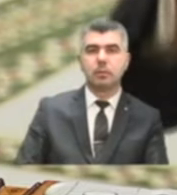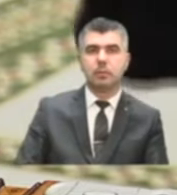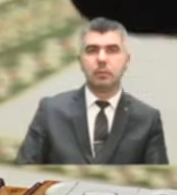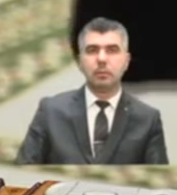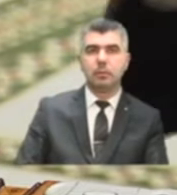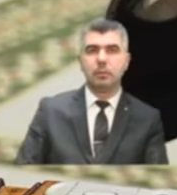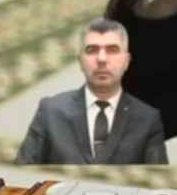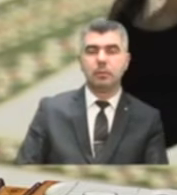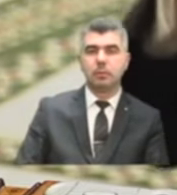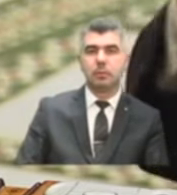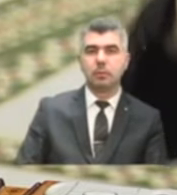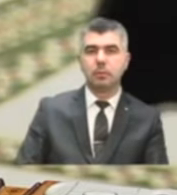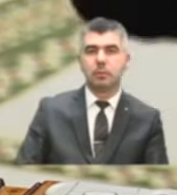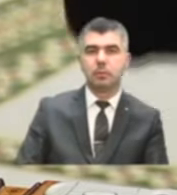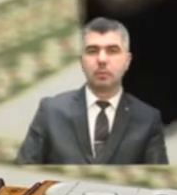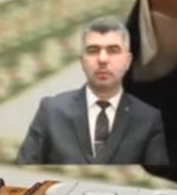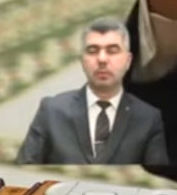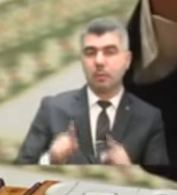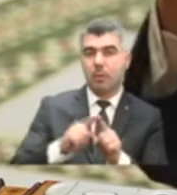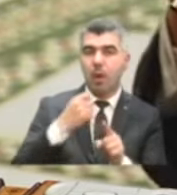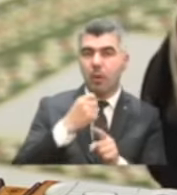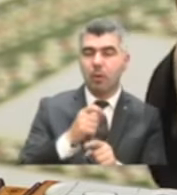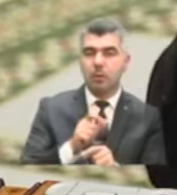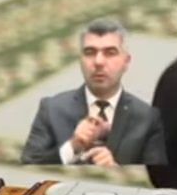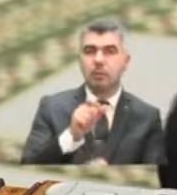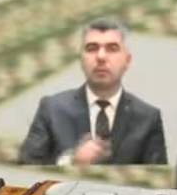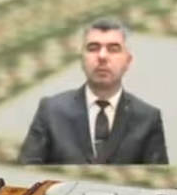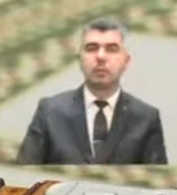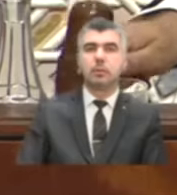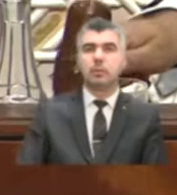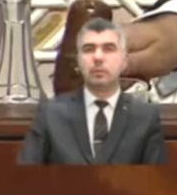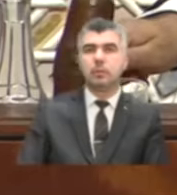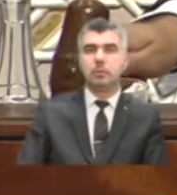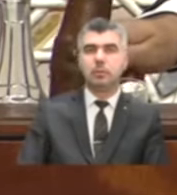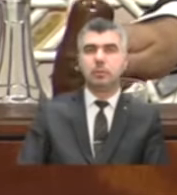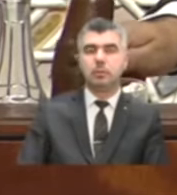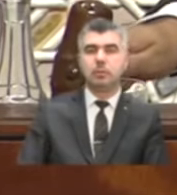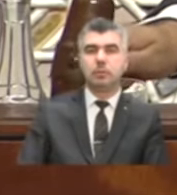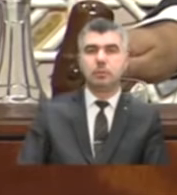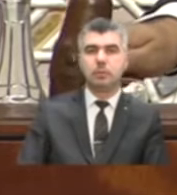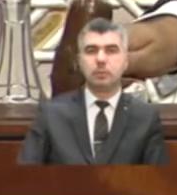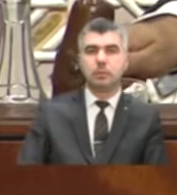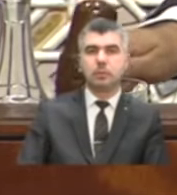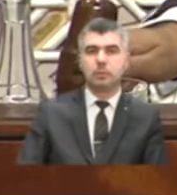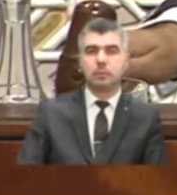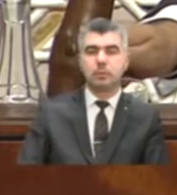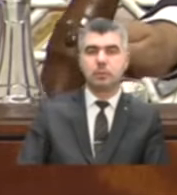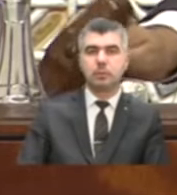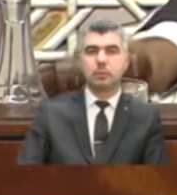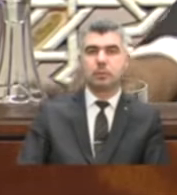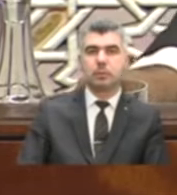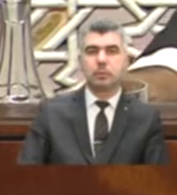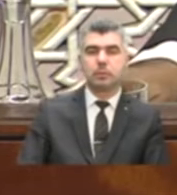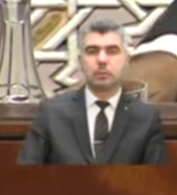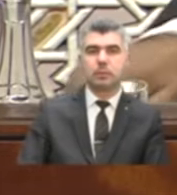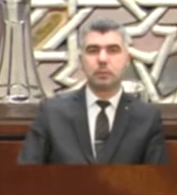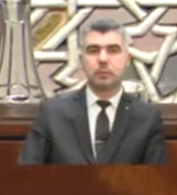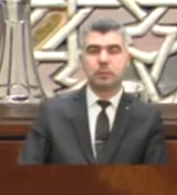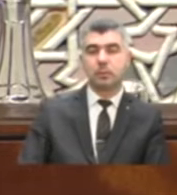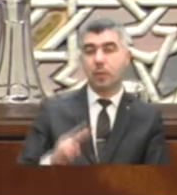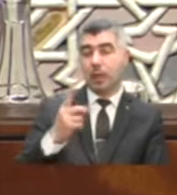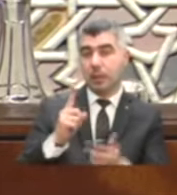عارفش، وحتى انت ما عارفش، وحتى انت ما عارفش. اسمح لي، اسمح لي، اسمح لي. وثانيا وثانيا